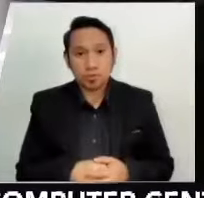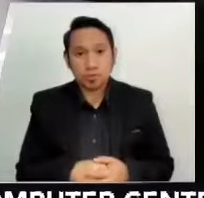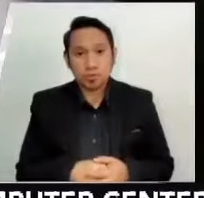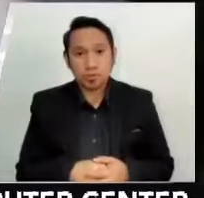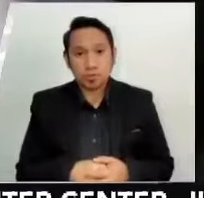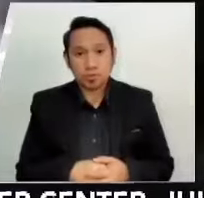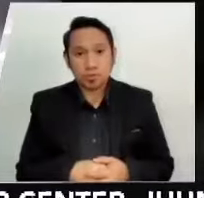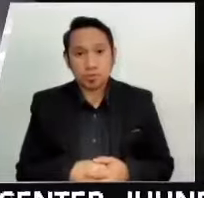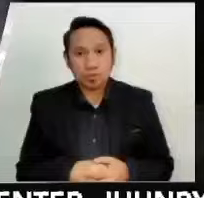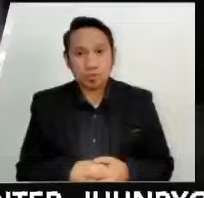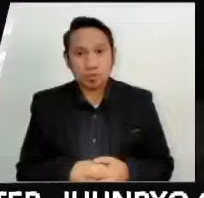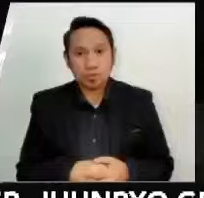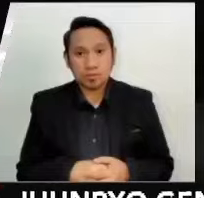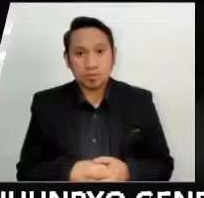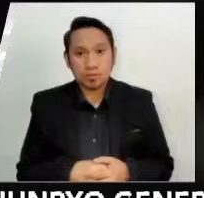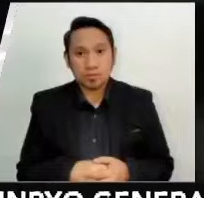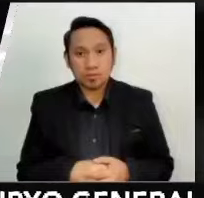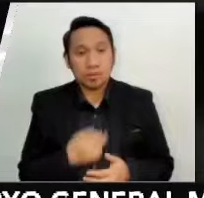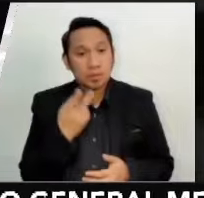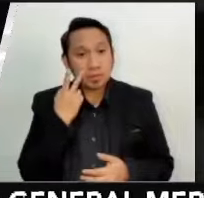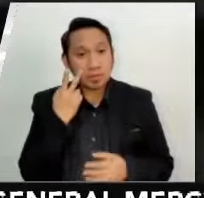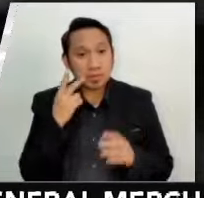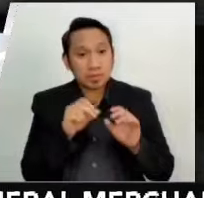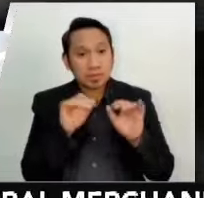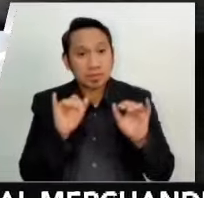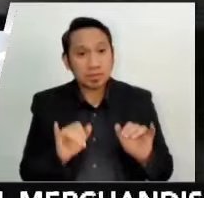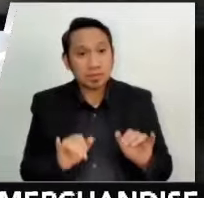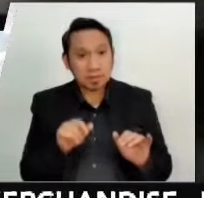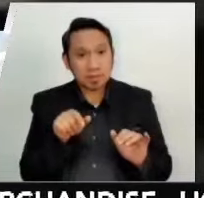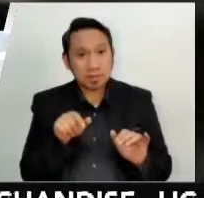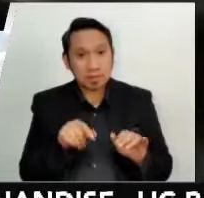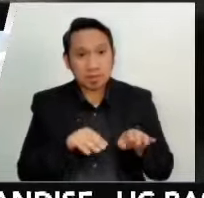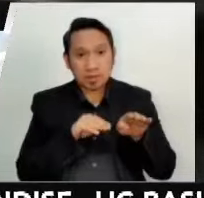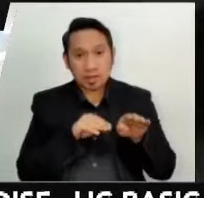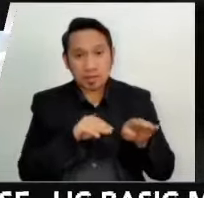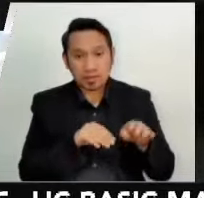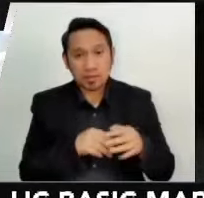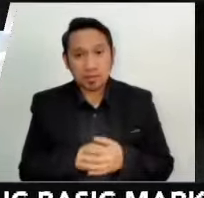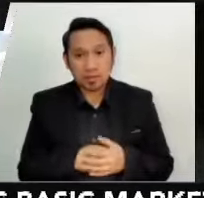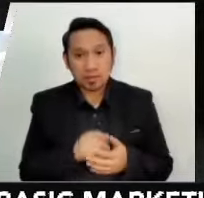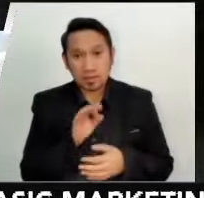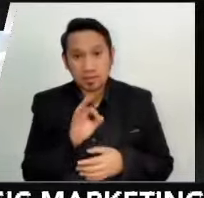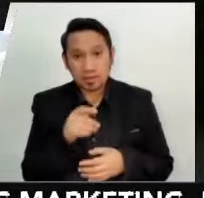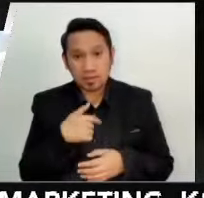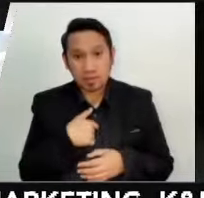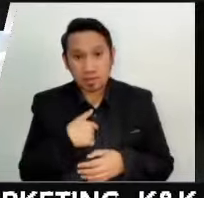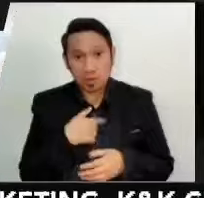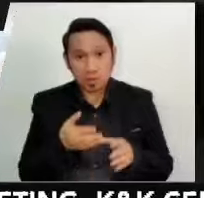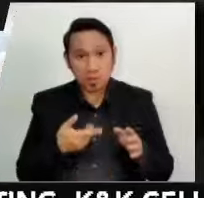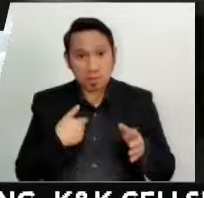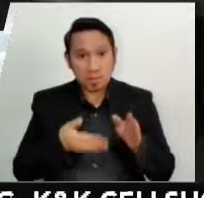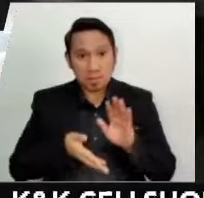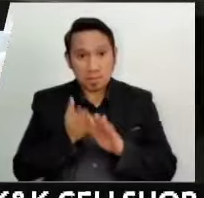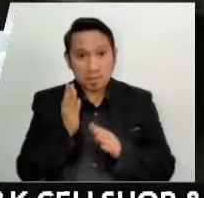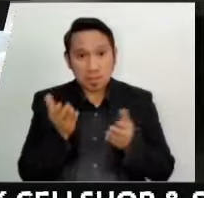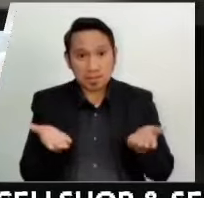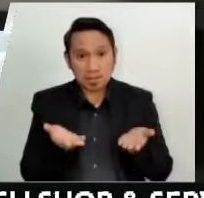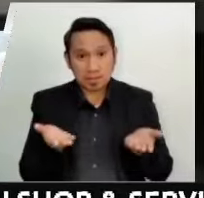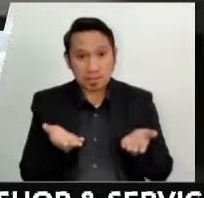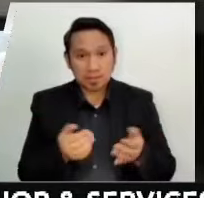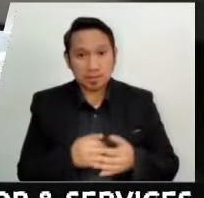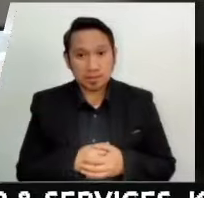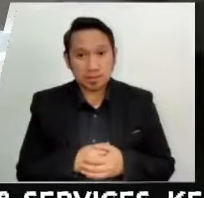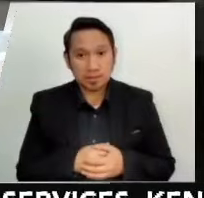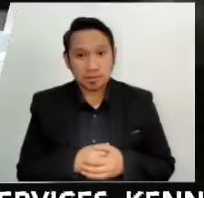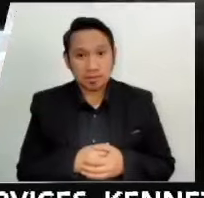Ay, tignan nyo naman ang sistema ng traffic sa kabila. Ay, kung dito ako dadaan, ay, bago ako makarating daw